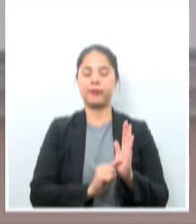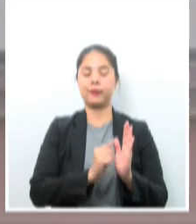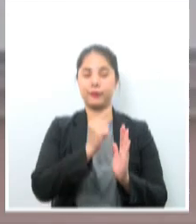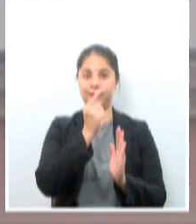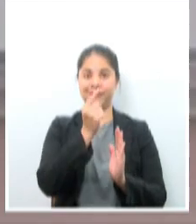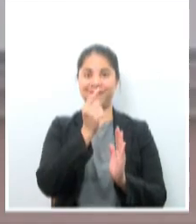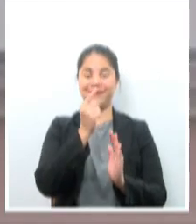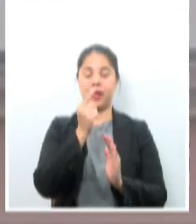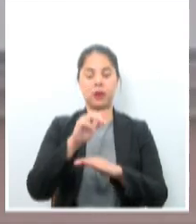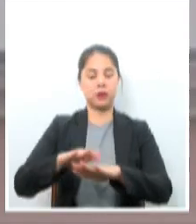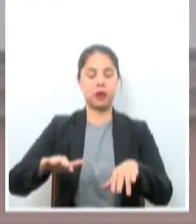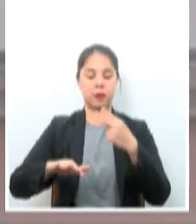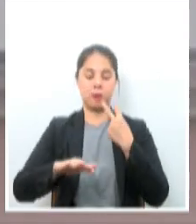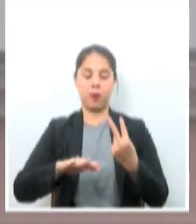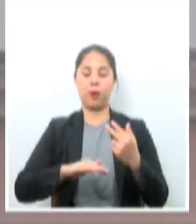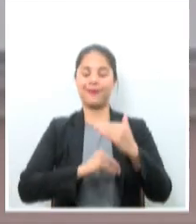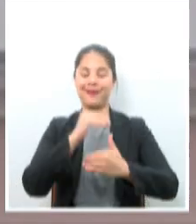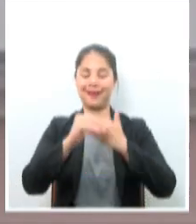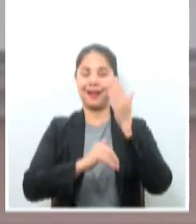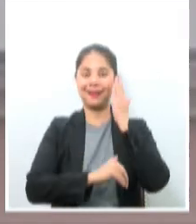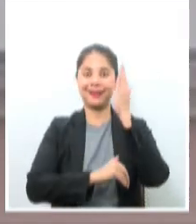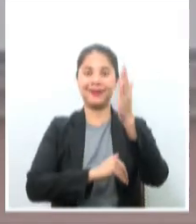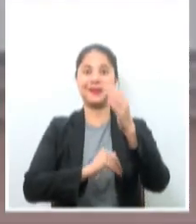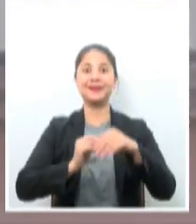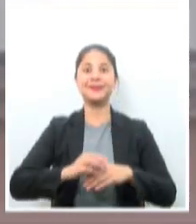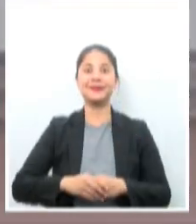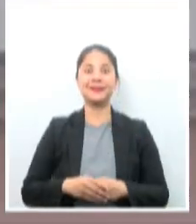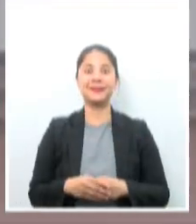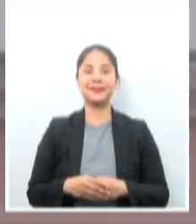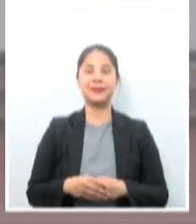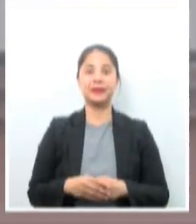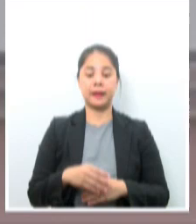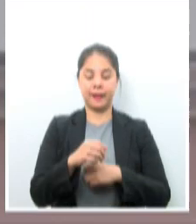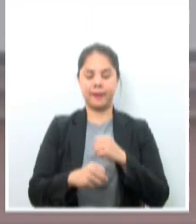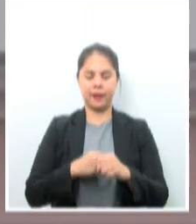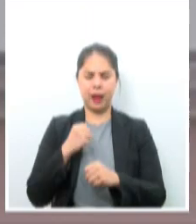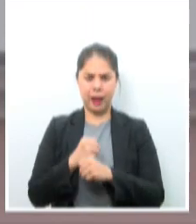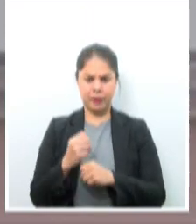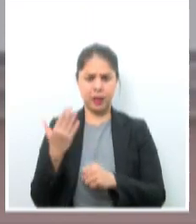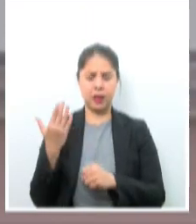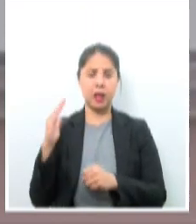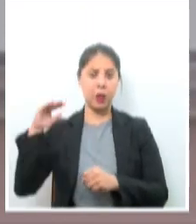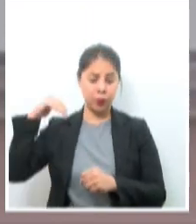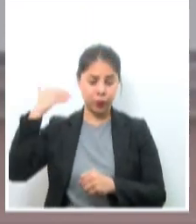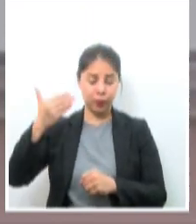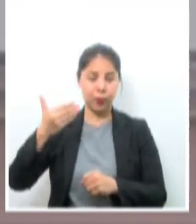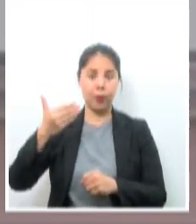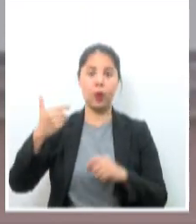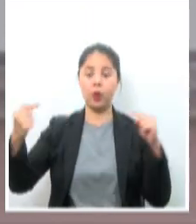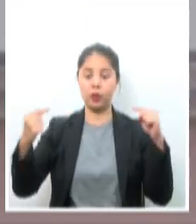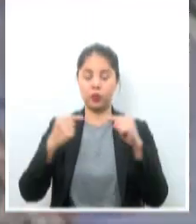จะพัฒนานักเรียนในด้านดนตรีไทยต่อไปครับในปีถัดมานะครับซึ่งเป็นการประกวดดนตรีไทย